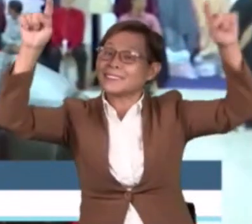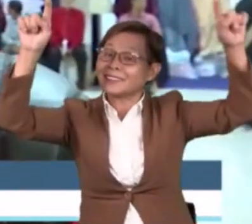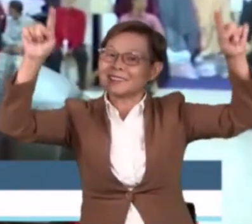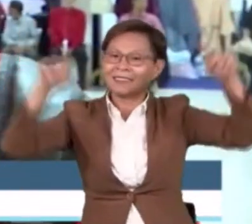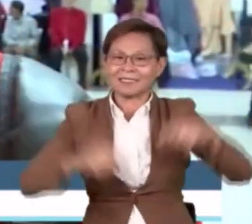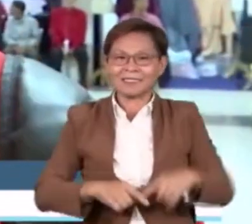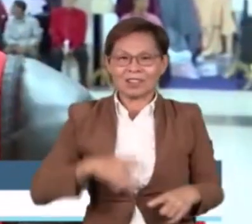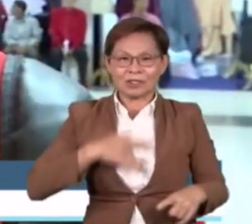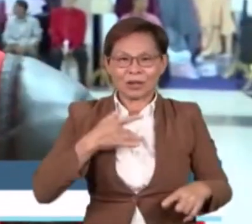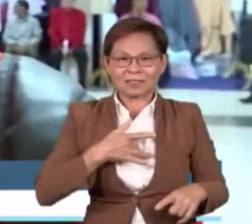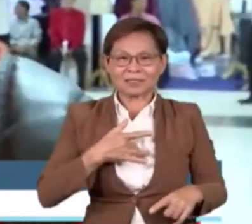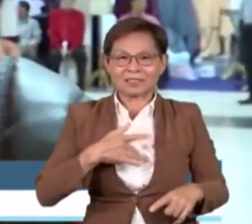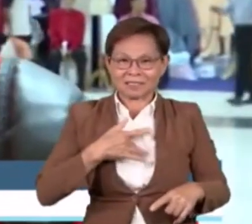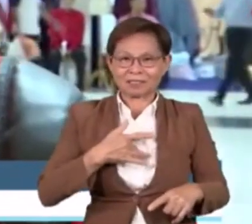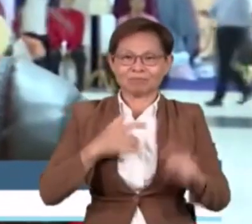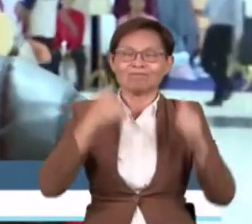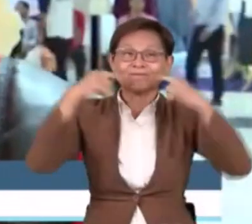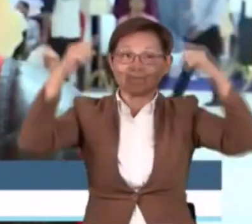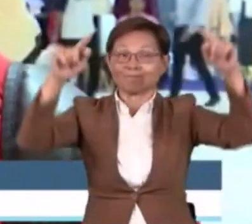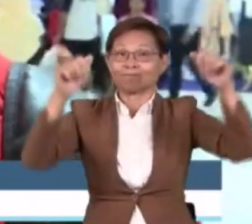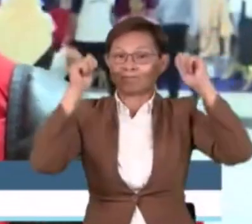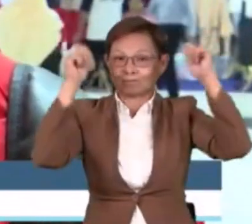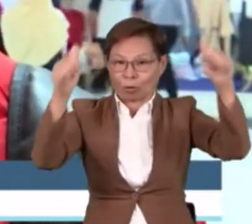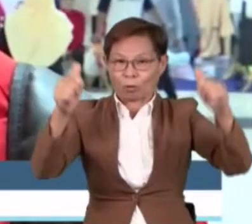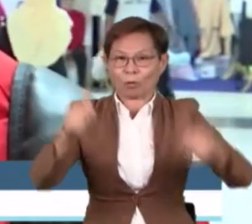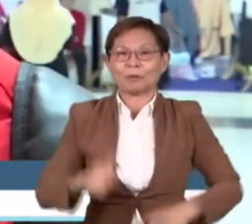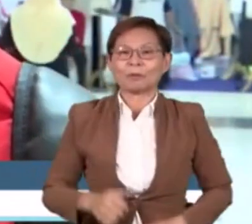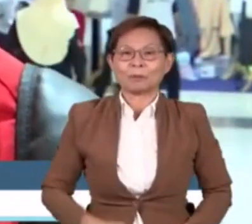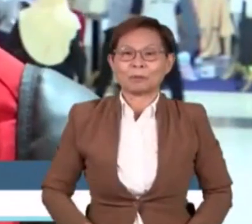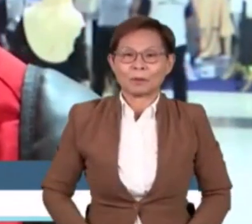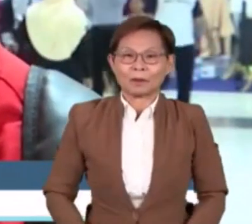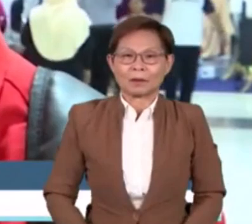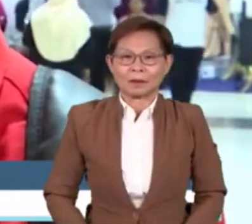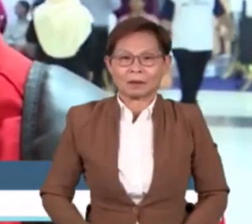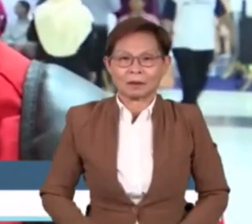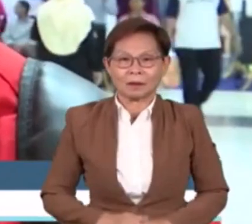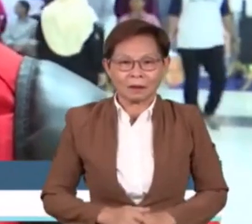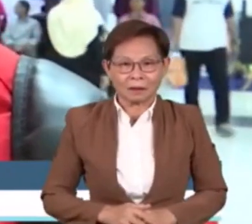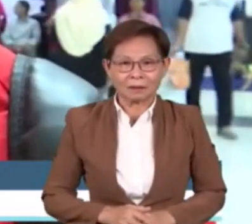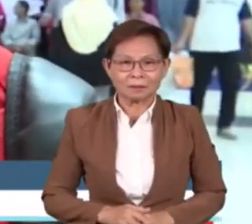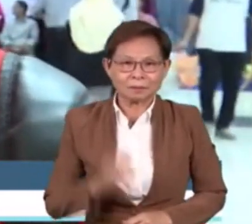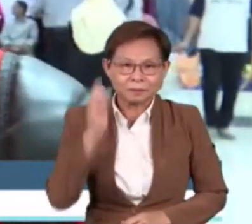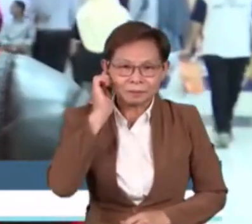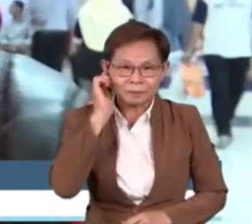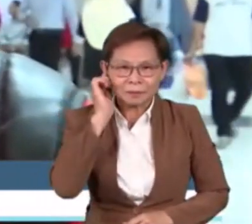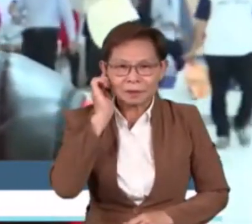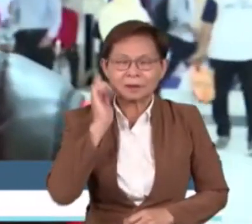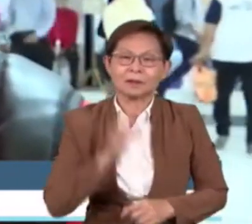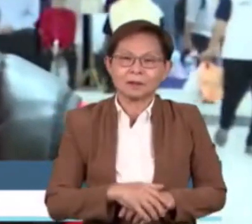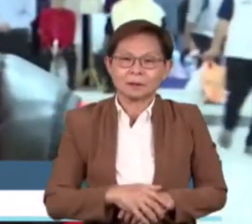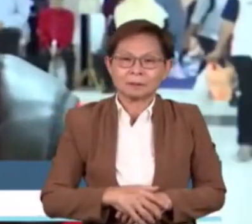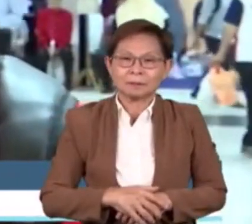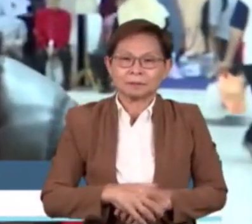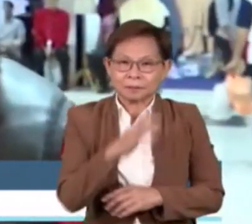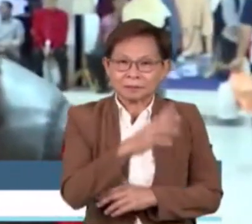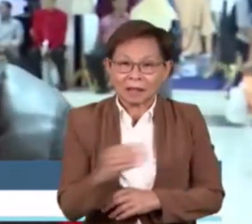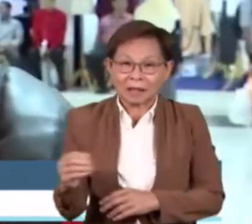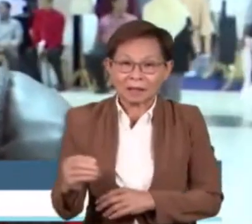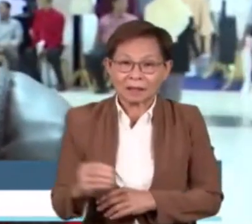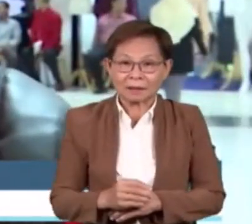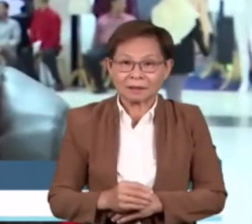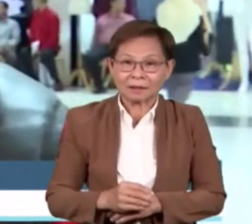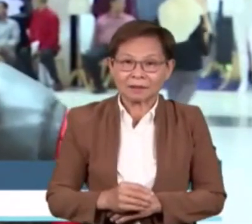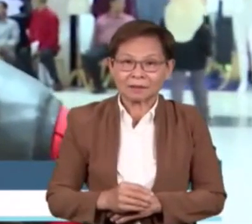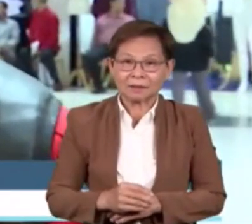saya rasa ini suatu perkara yang cukup baik sebab kita tidak mahu isu ini dipanjangkan terlalu panjangan. Dan ia cukup besar